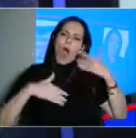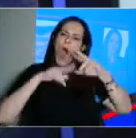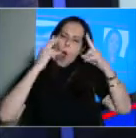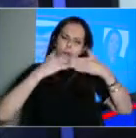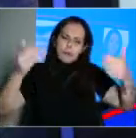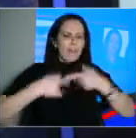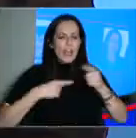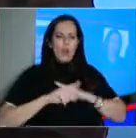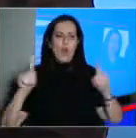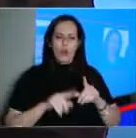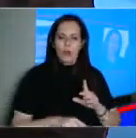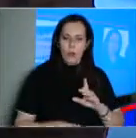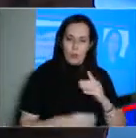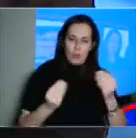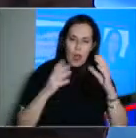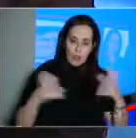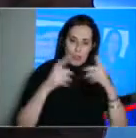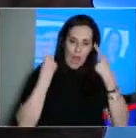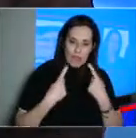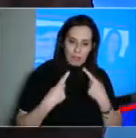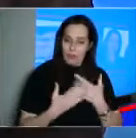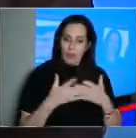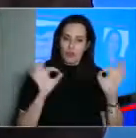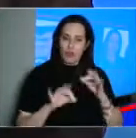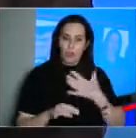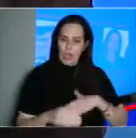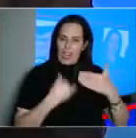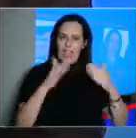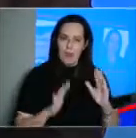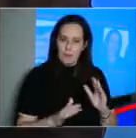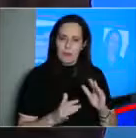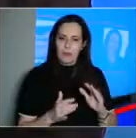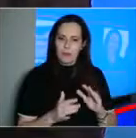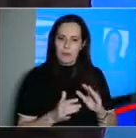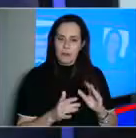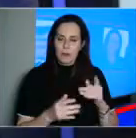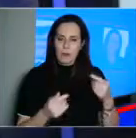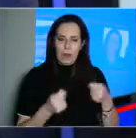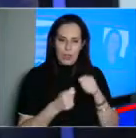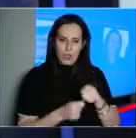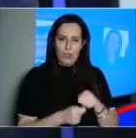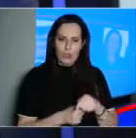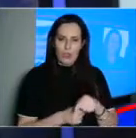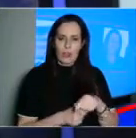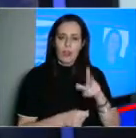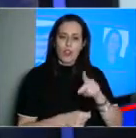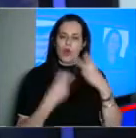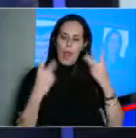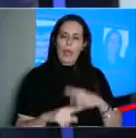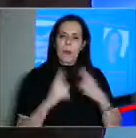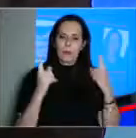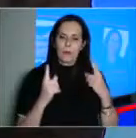לא. לא, לא, הם לא. קודם כל, המגזר החרדי, אין לו שום שאיפת התקדמות. במישור הספציפי הזה, יש לו ערכים